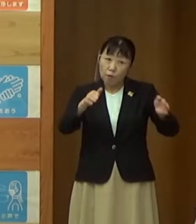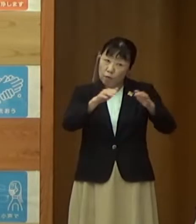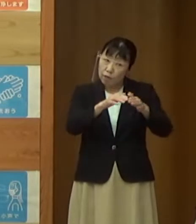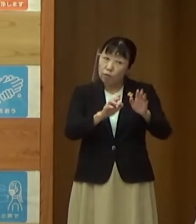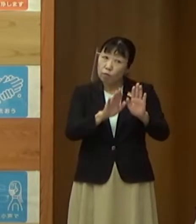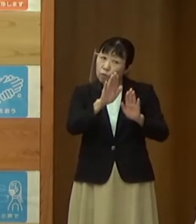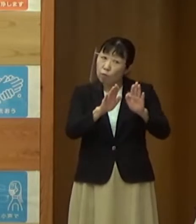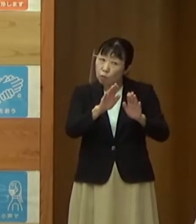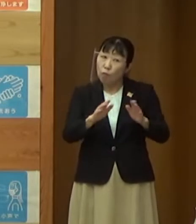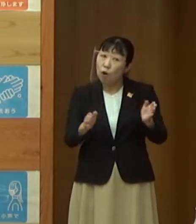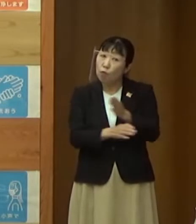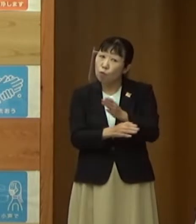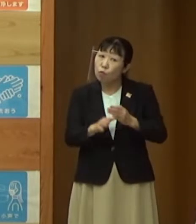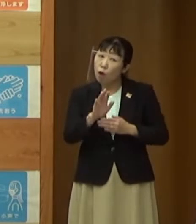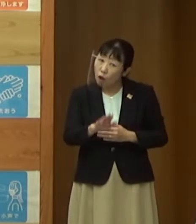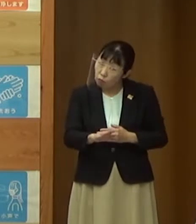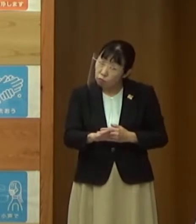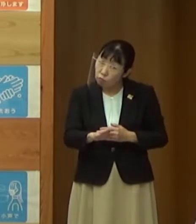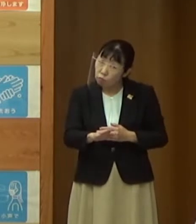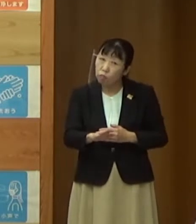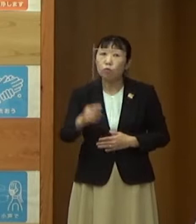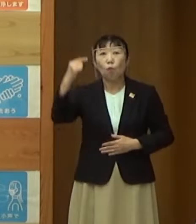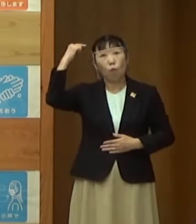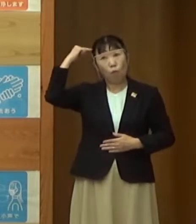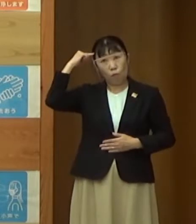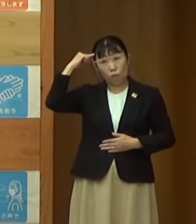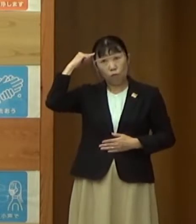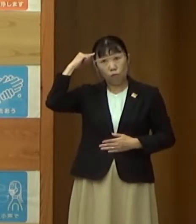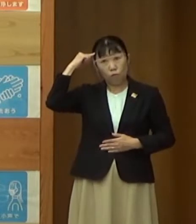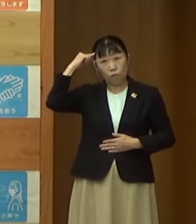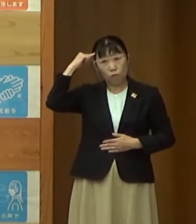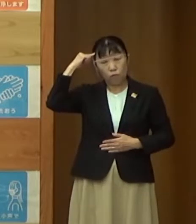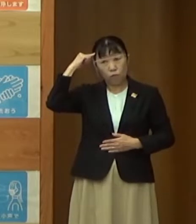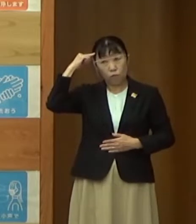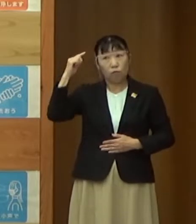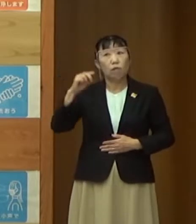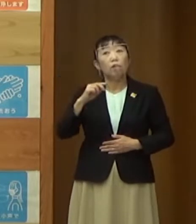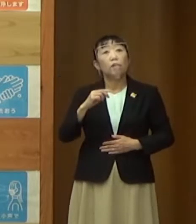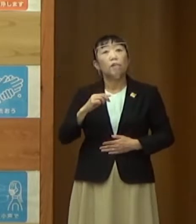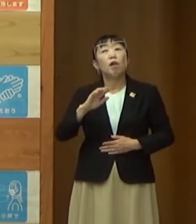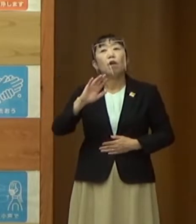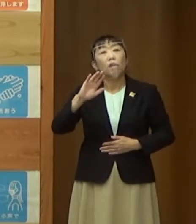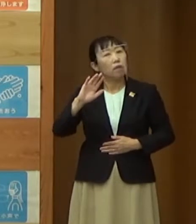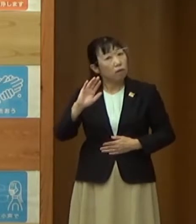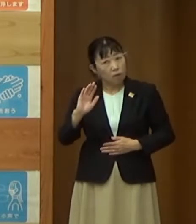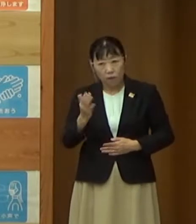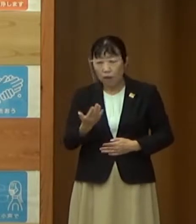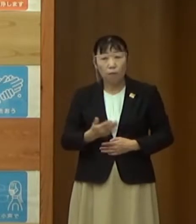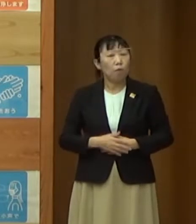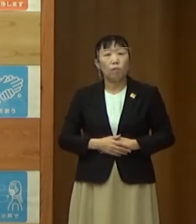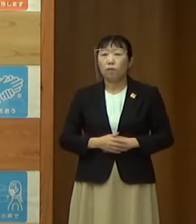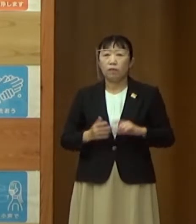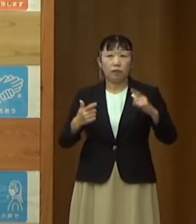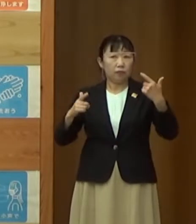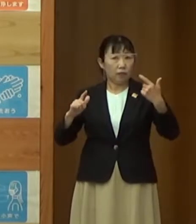余裕が出るのではないかというふうに思う方がいるかもしれません。